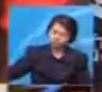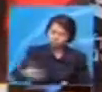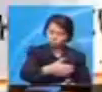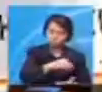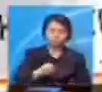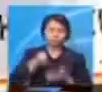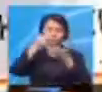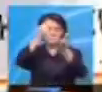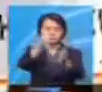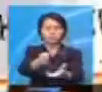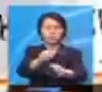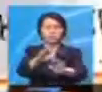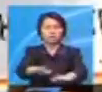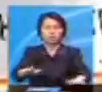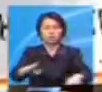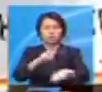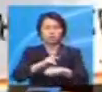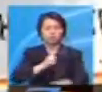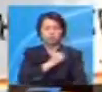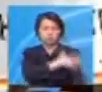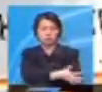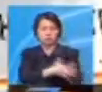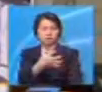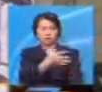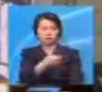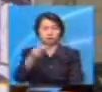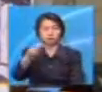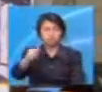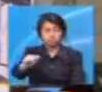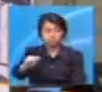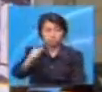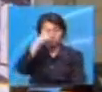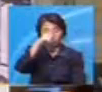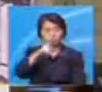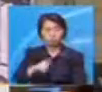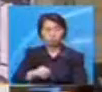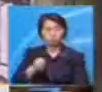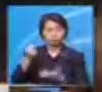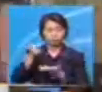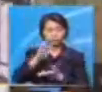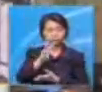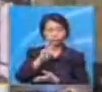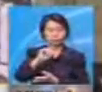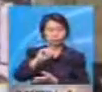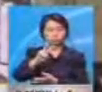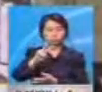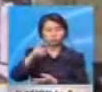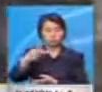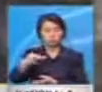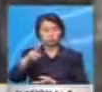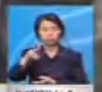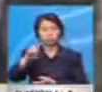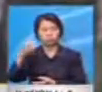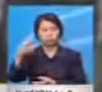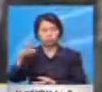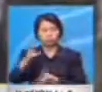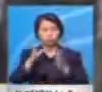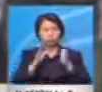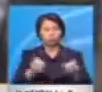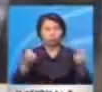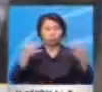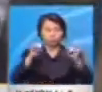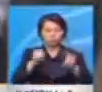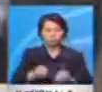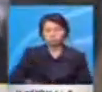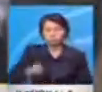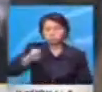disumbangkan kepada kanak-kanak di Palestin dan Syria untuk menyumbang kepada w4h 2016 orang ramai boleh